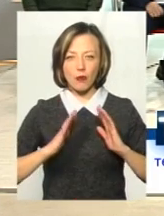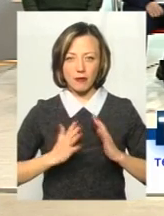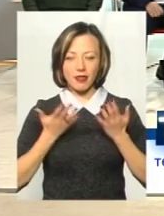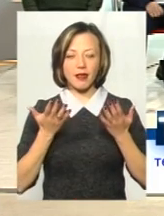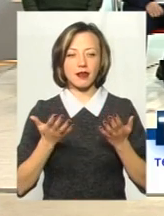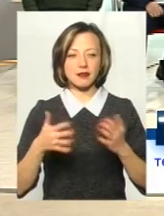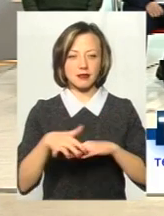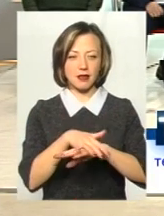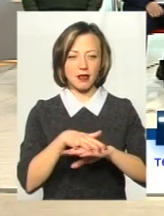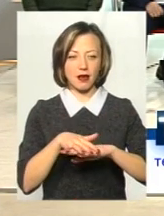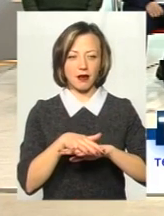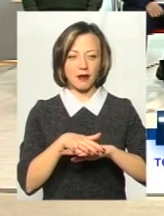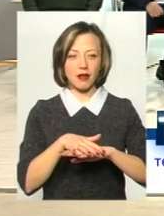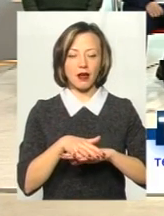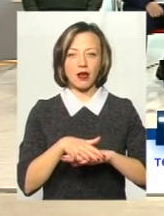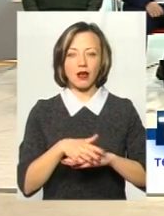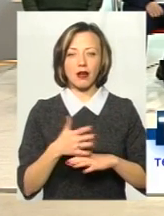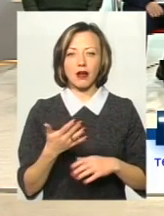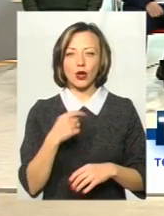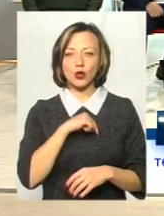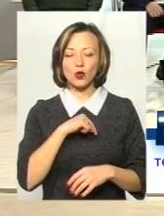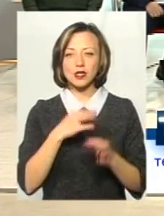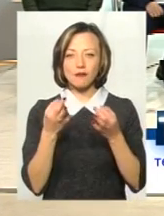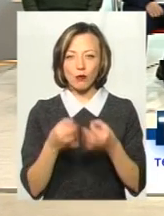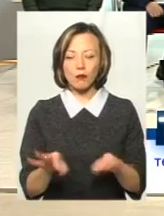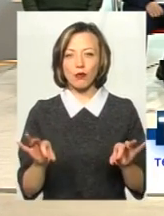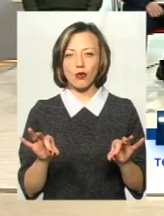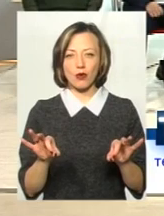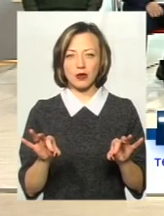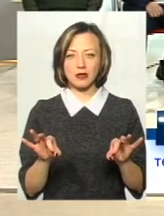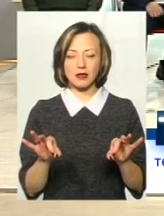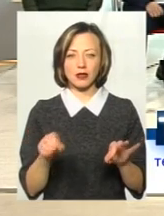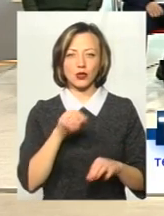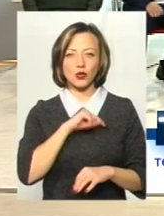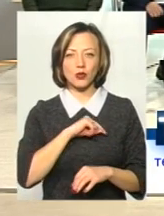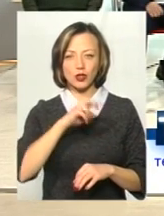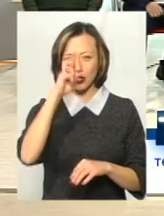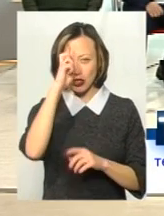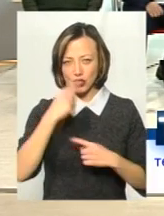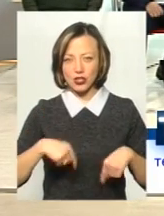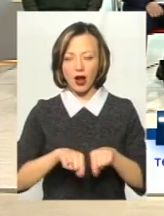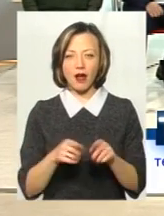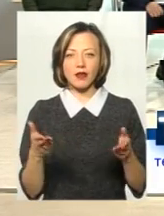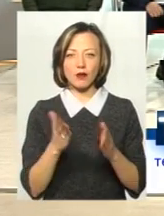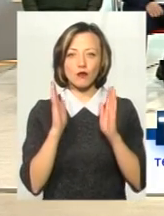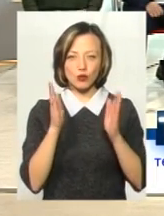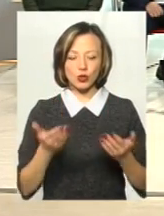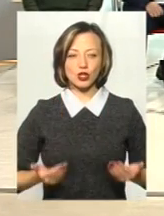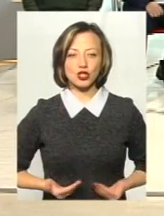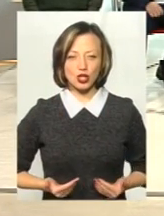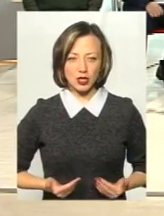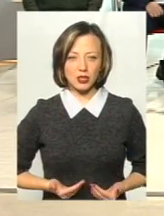піднесення, дух якісь свободи, дух держави, в якій вона буде